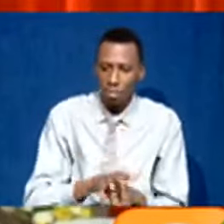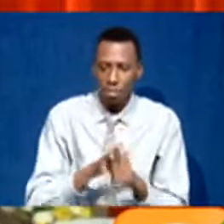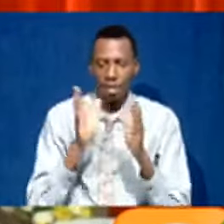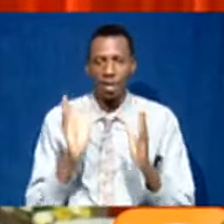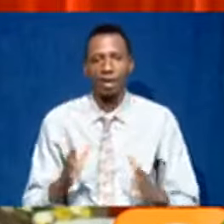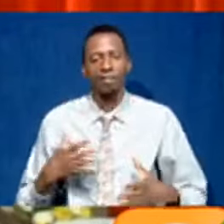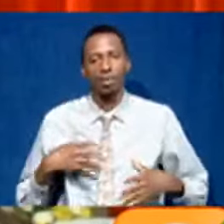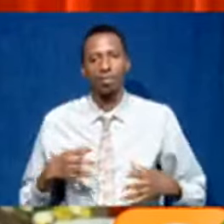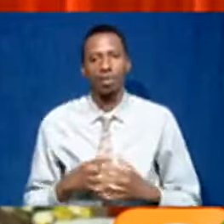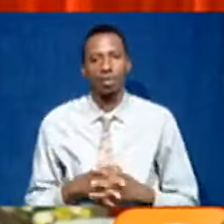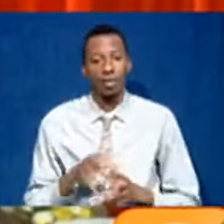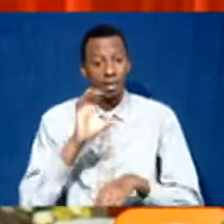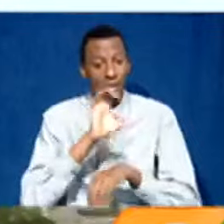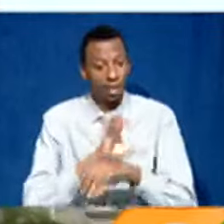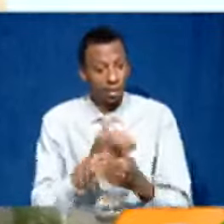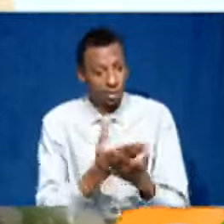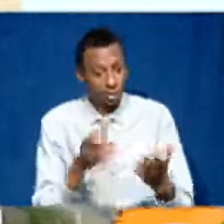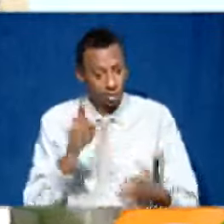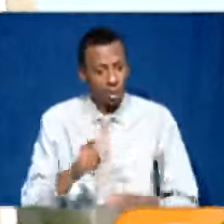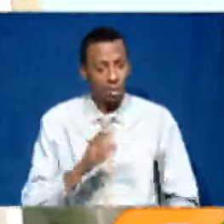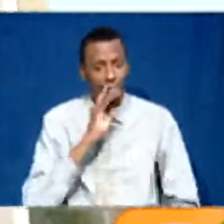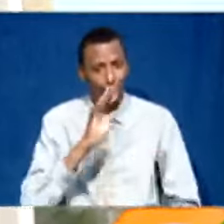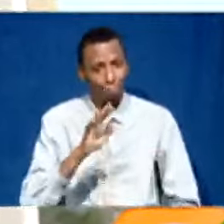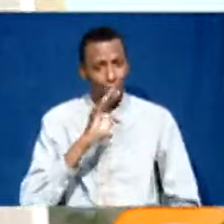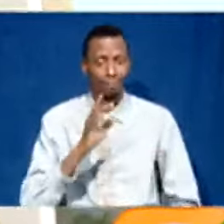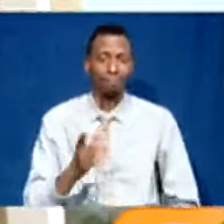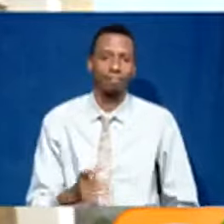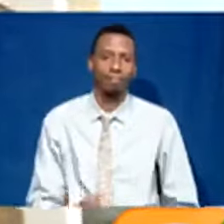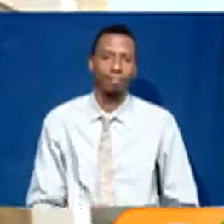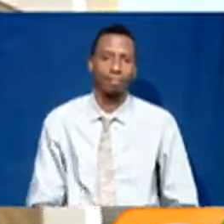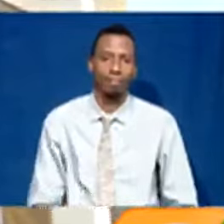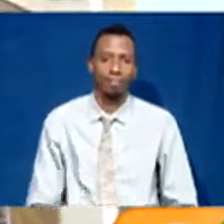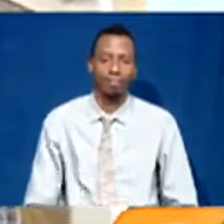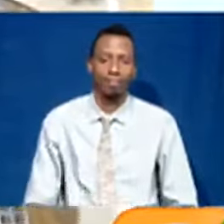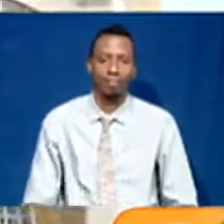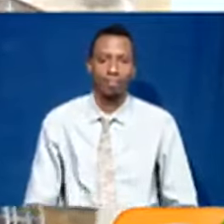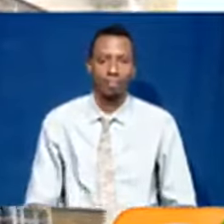And the church needs to speak. Stephen Leto, Runinga ya Citizen.